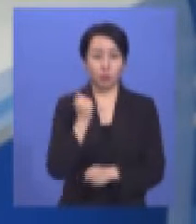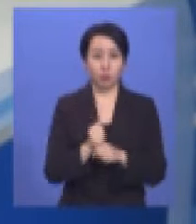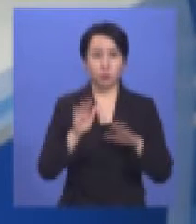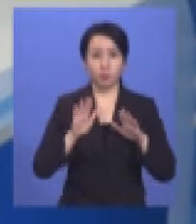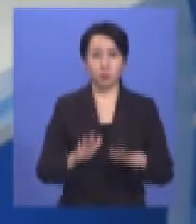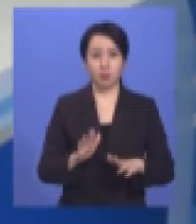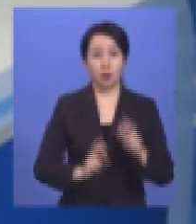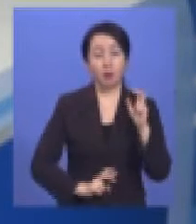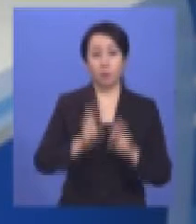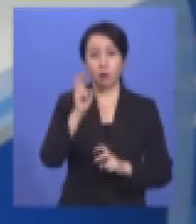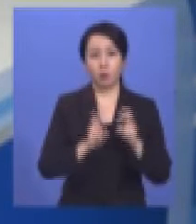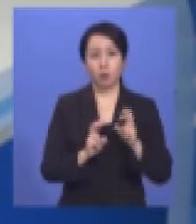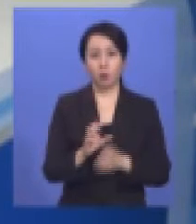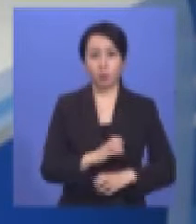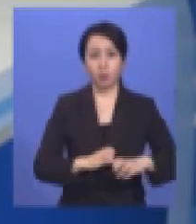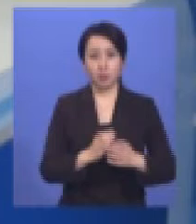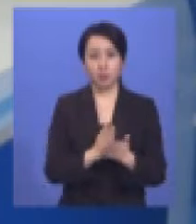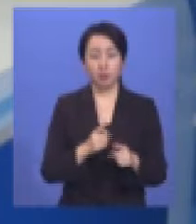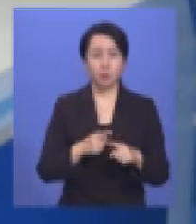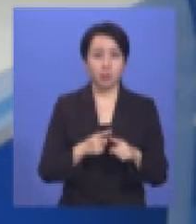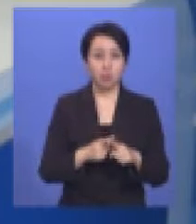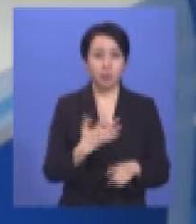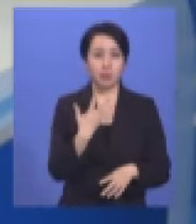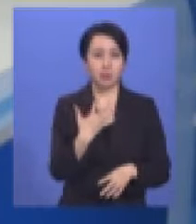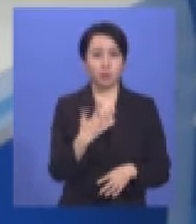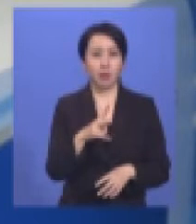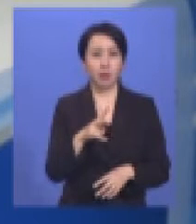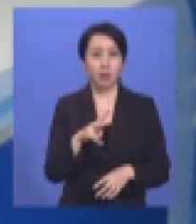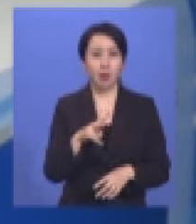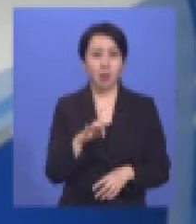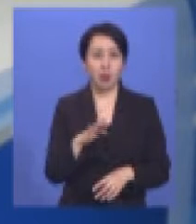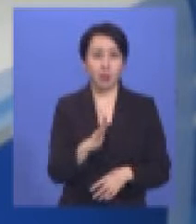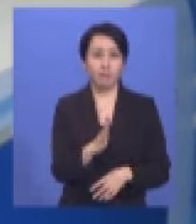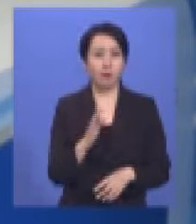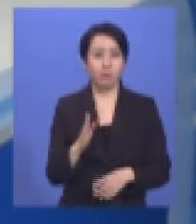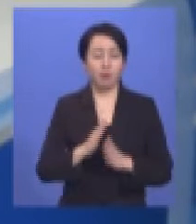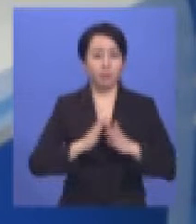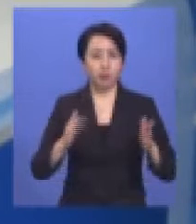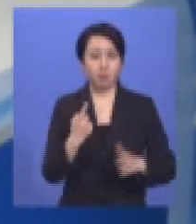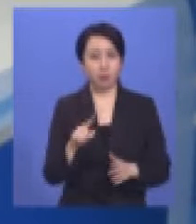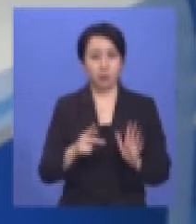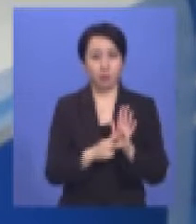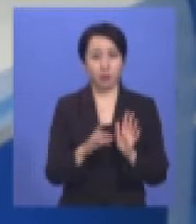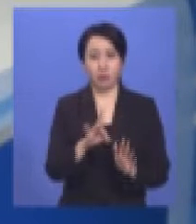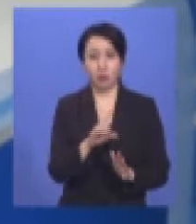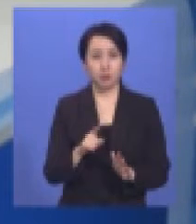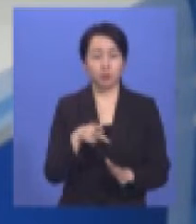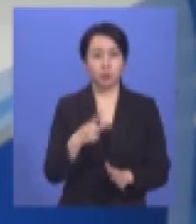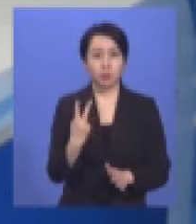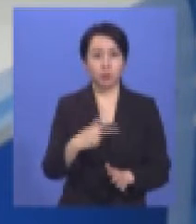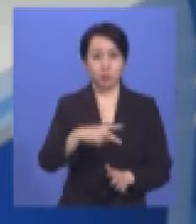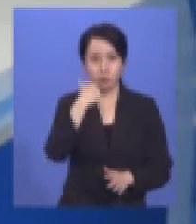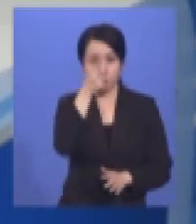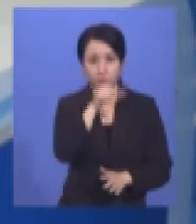1000 рабочих мест. В промышленности общая тенденция положительная. За 5 лет валовый объем вырос в 1,8 раза.